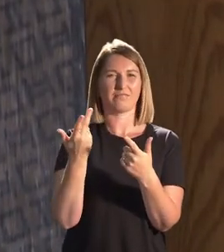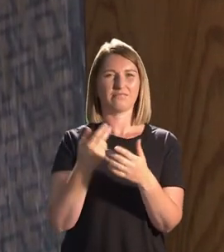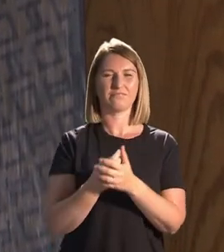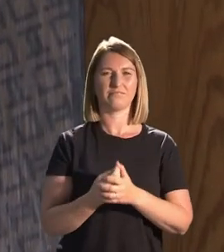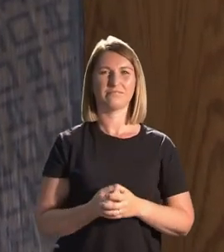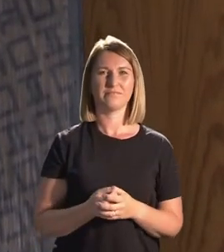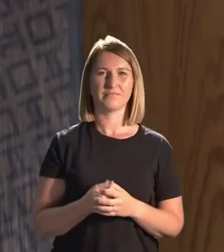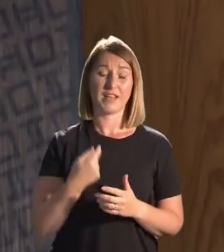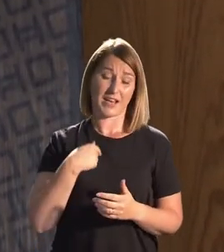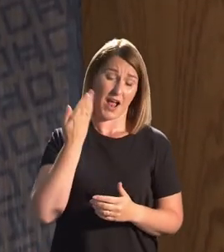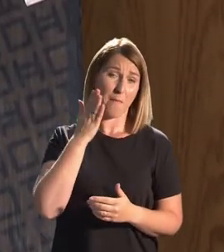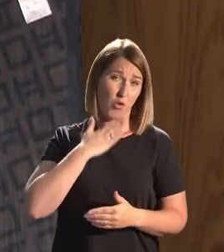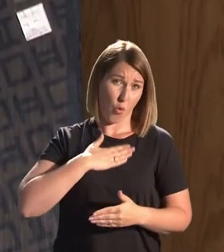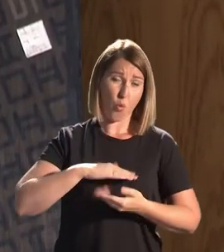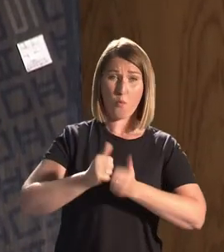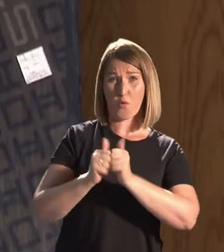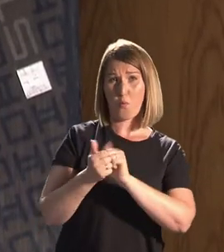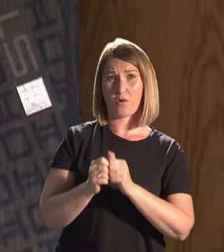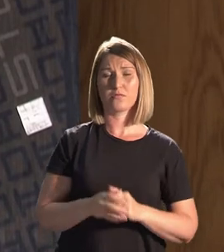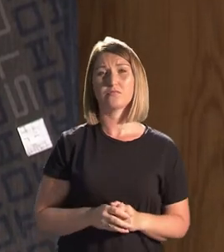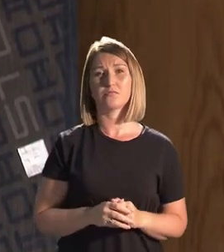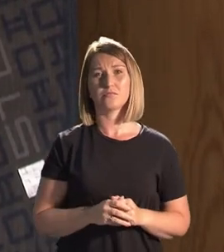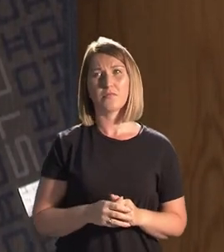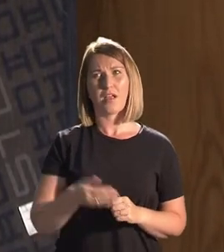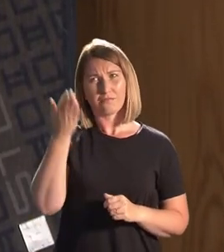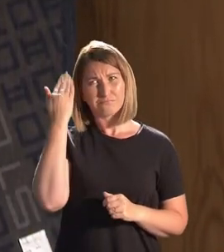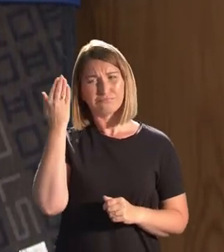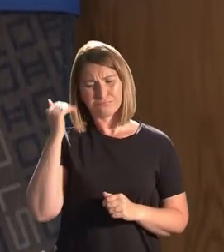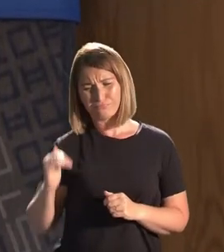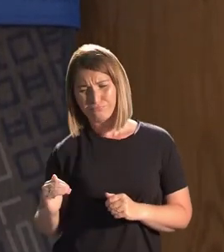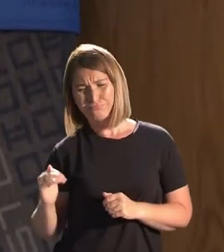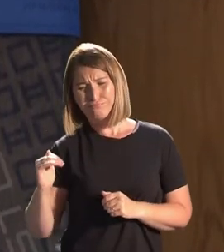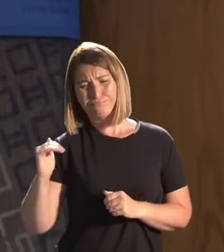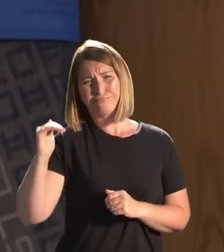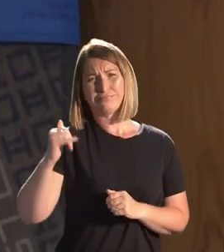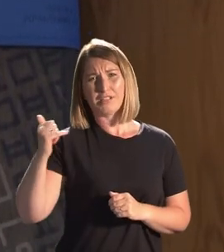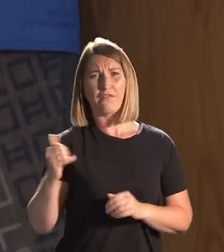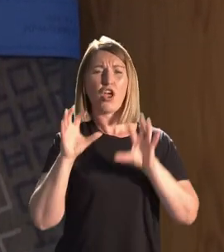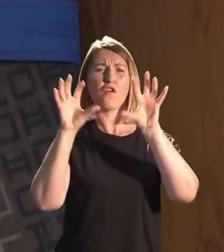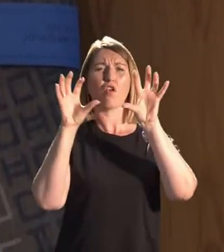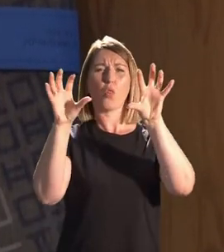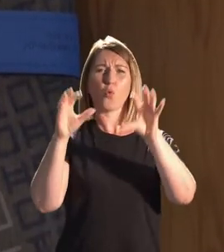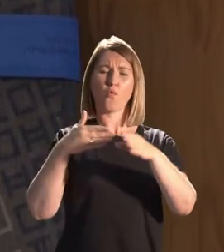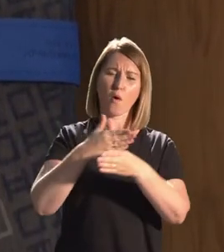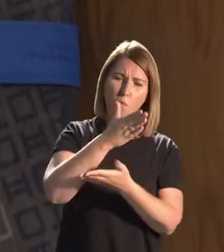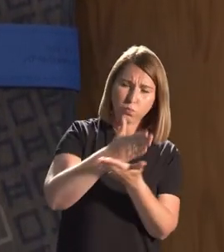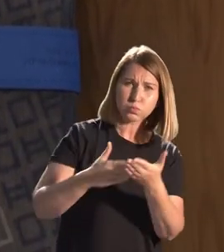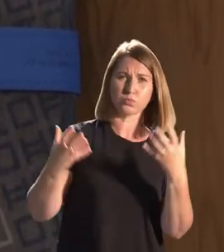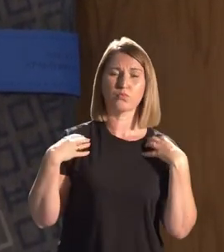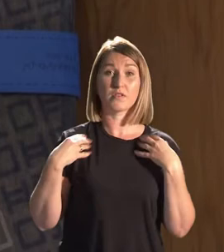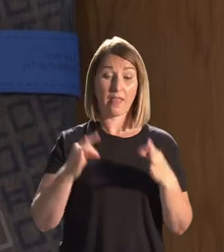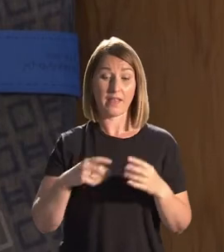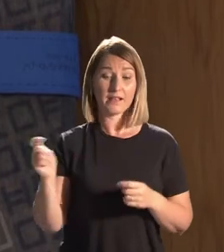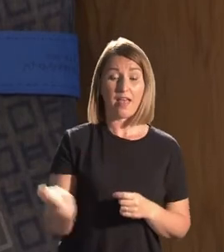Dlatego bardzo lubię sport. Zresztą też od dziecka zawsze lubię sport. W siatkówkę grałem pół życia.